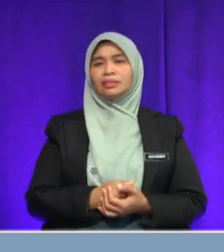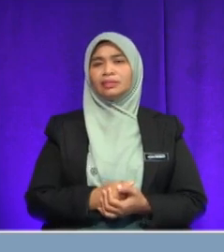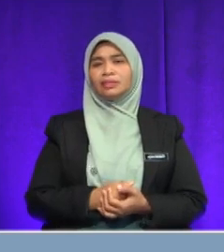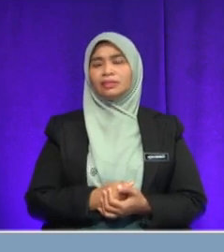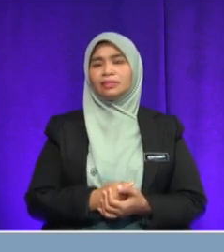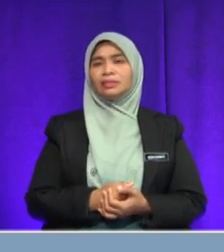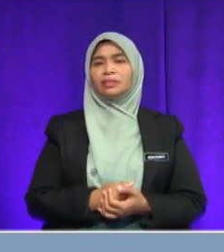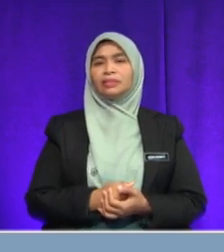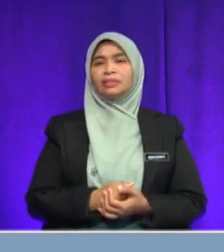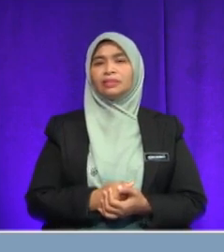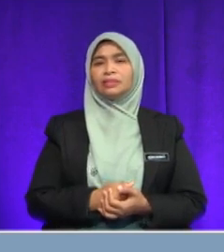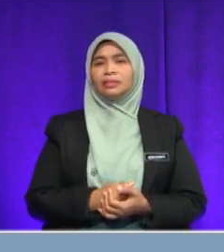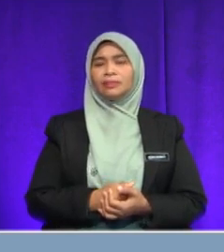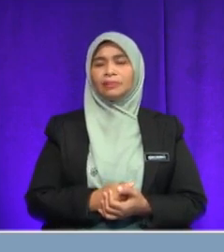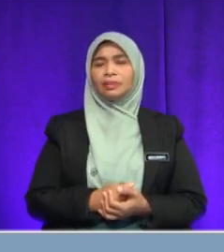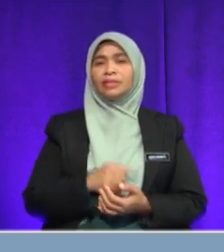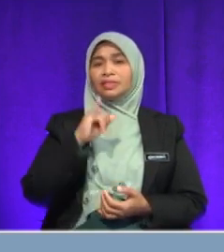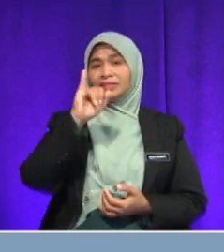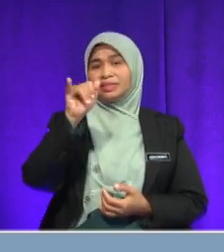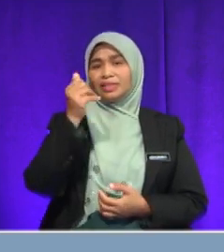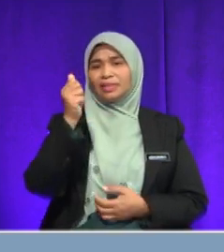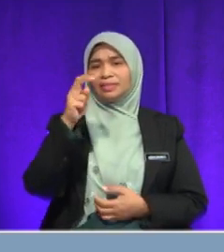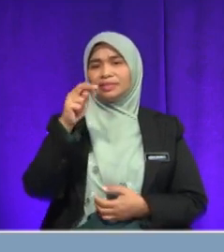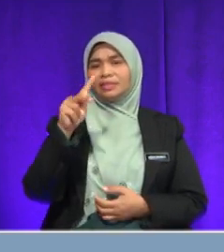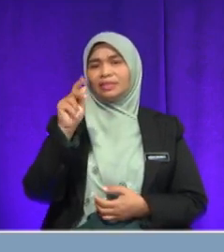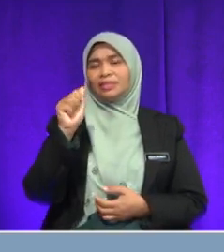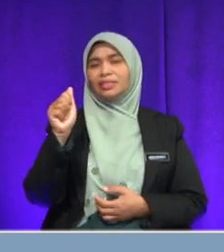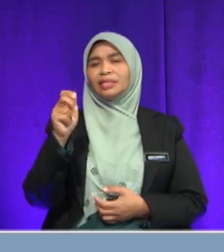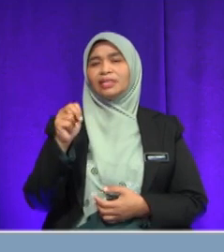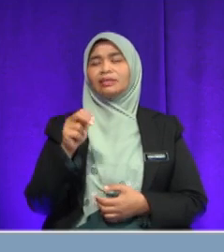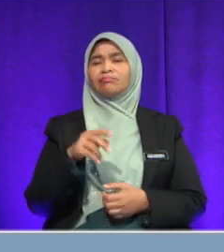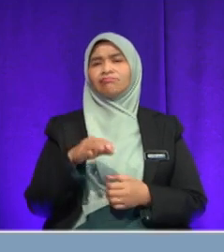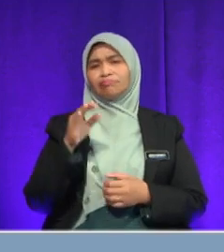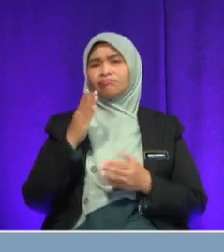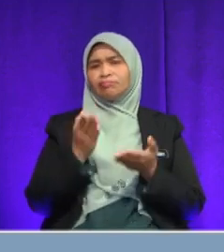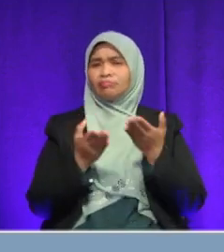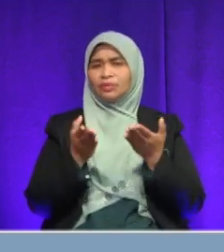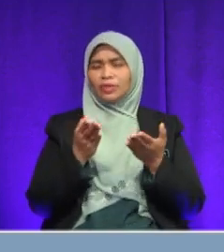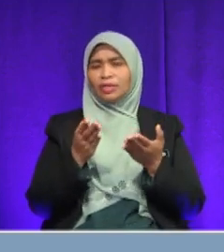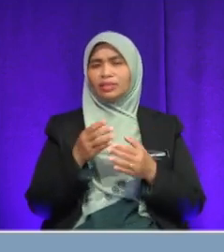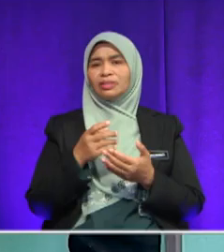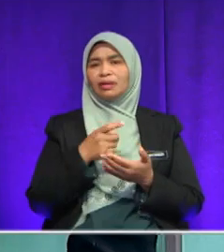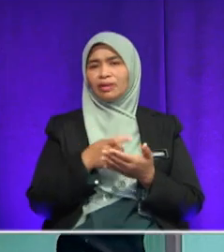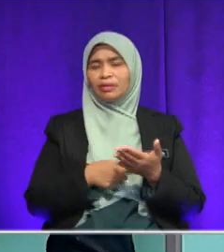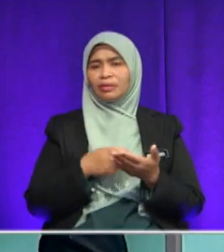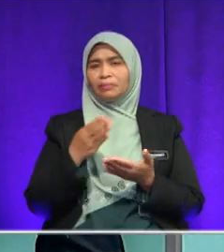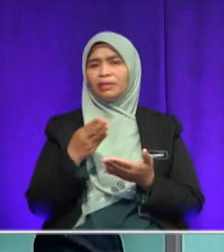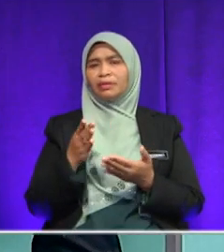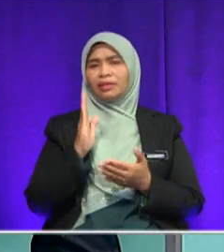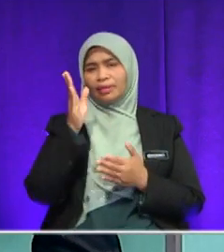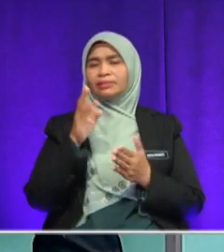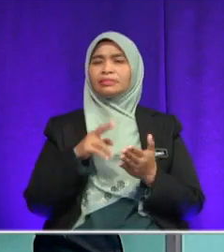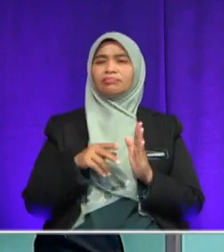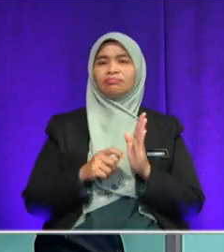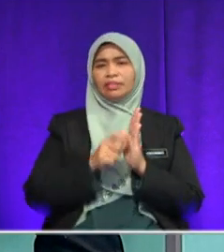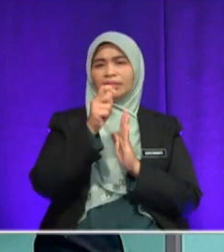Jangkaan harga masa depan naik. Okey, jangkaan harga masa depan naik. Kita jangka bahawa satu barang tadi akan meningkat, akan naik pada